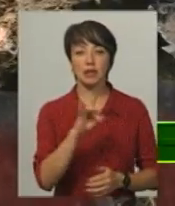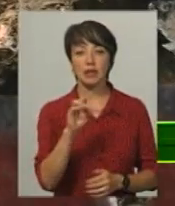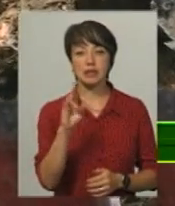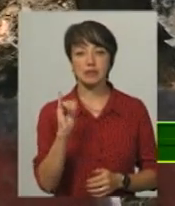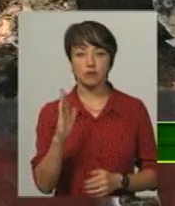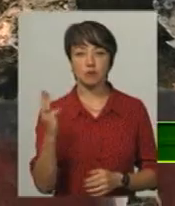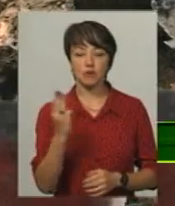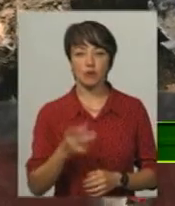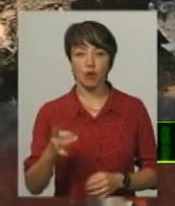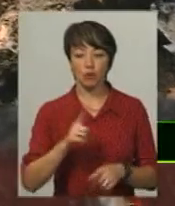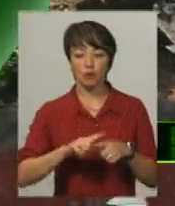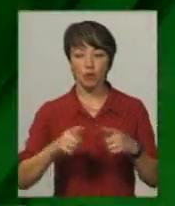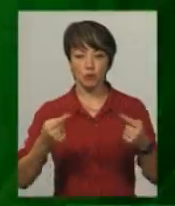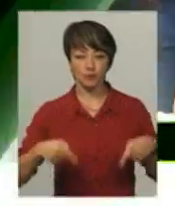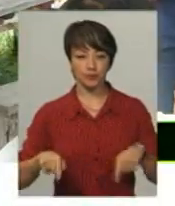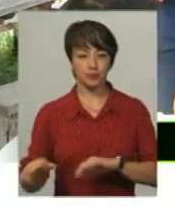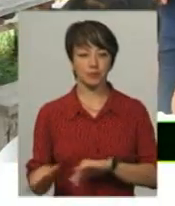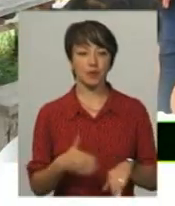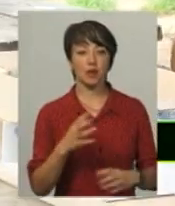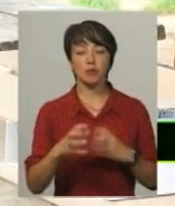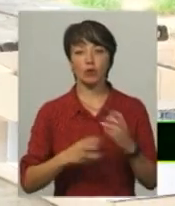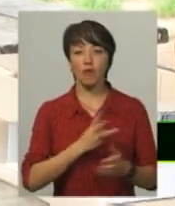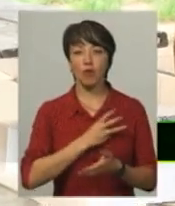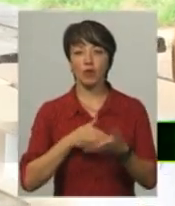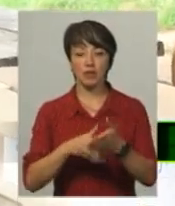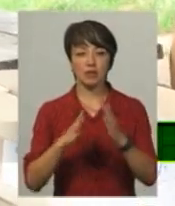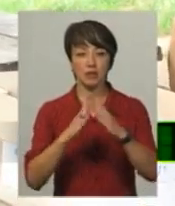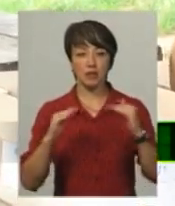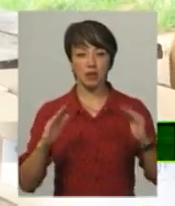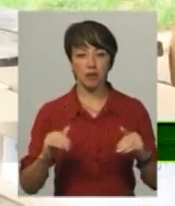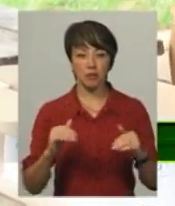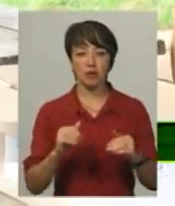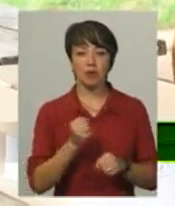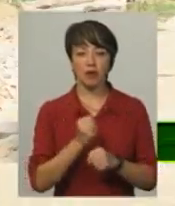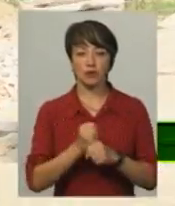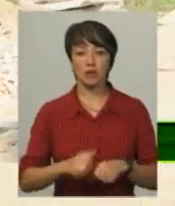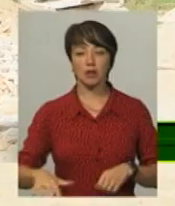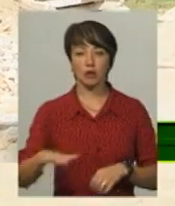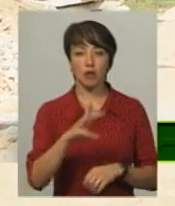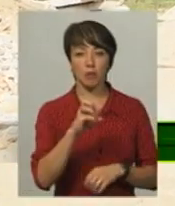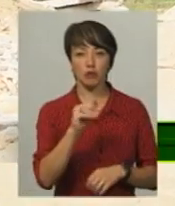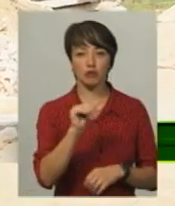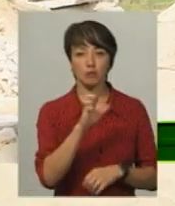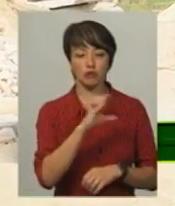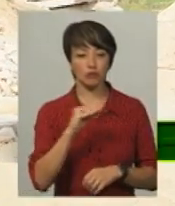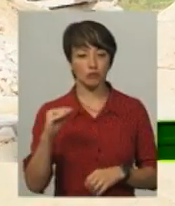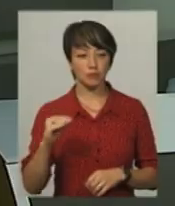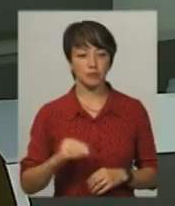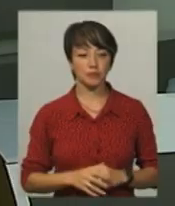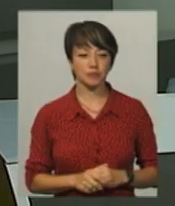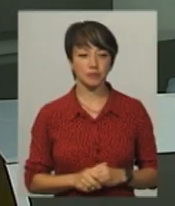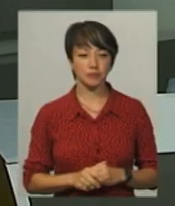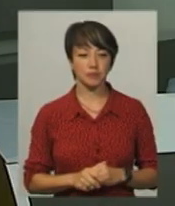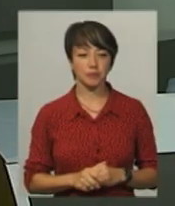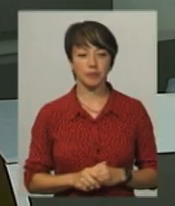Шепетівського району на межі занепаду. Міжнародний волонтерський табір «Середньовічний бастіон» працює на території Меджибіського замку.